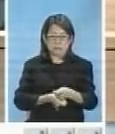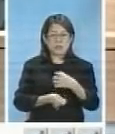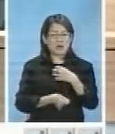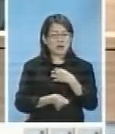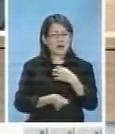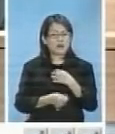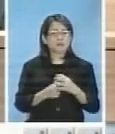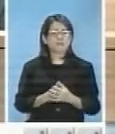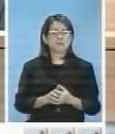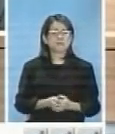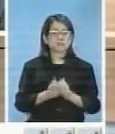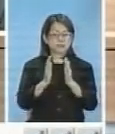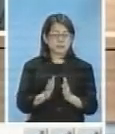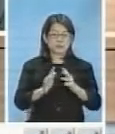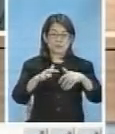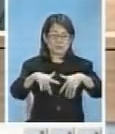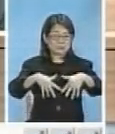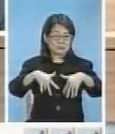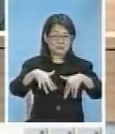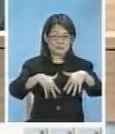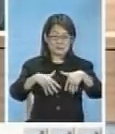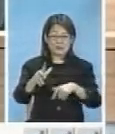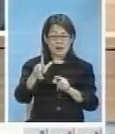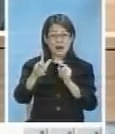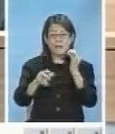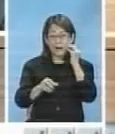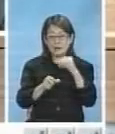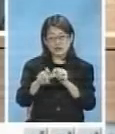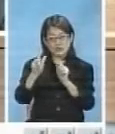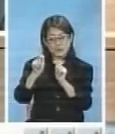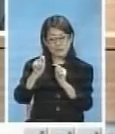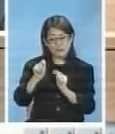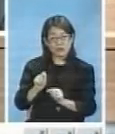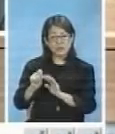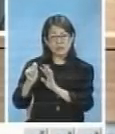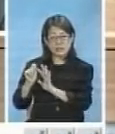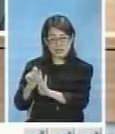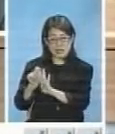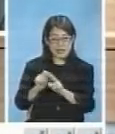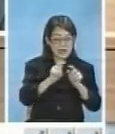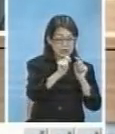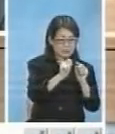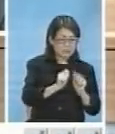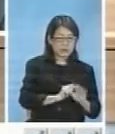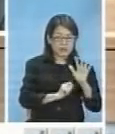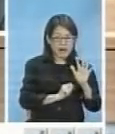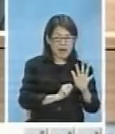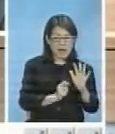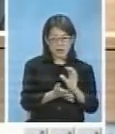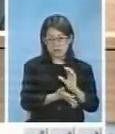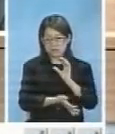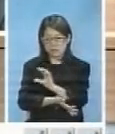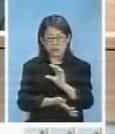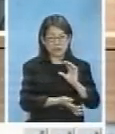ของพี่น้องประชาชน4ตำบล5ตำบลแต่ก็ไม่ได้รับงบประมาณในการดูแลอย่างทั่วถึงและเป็นธร